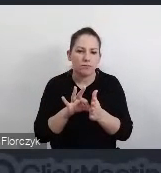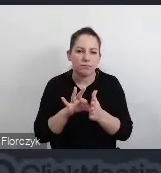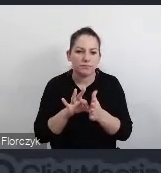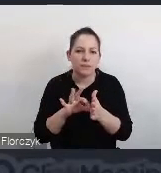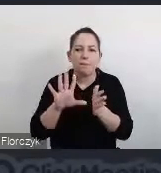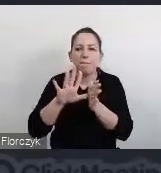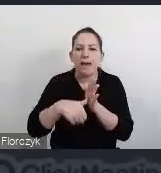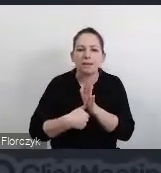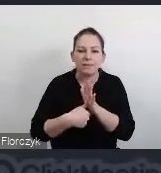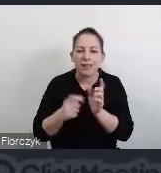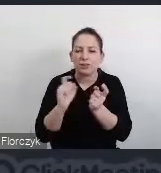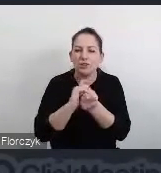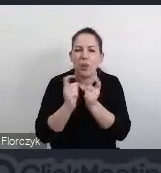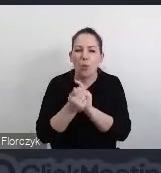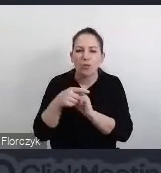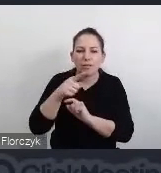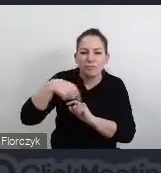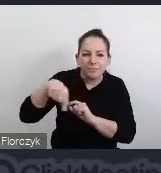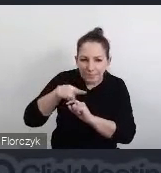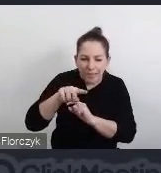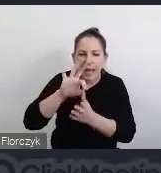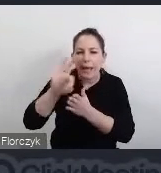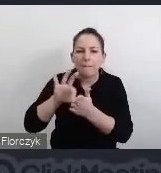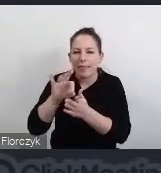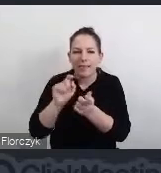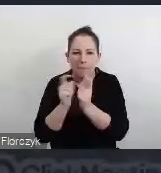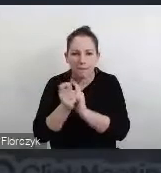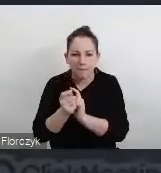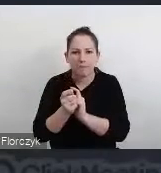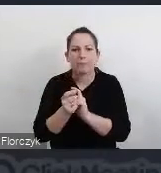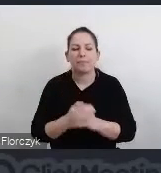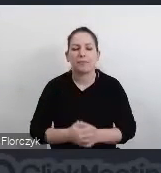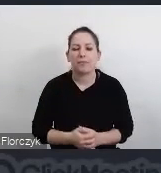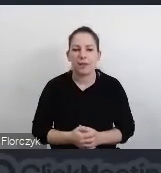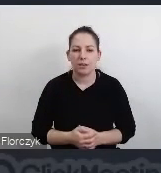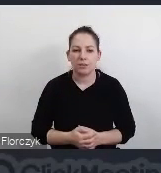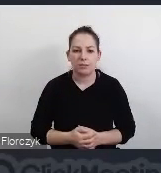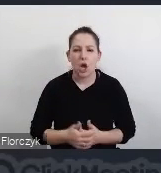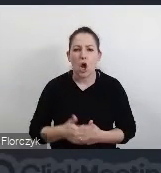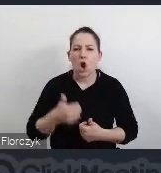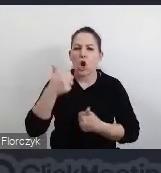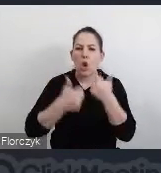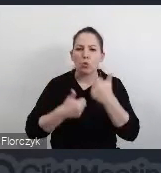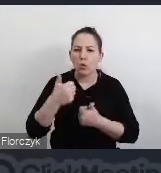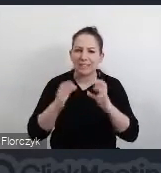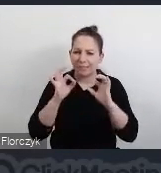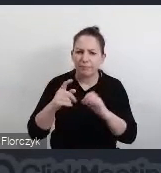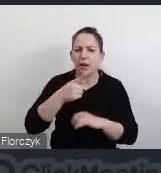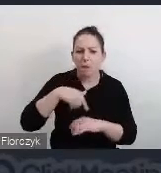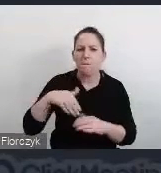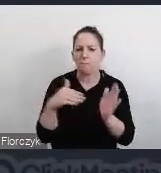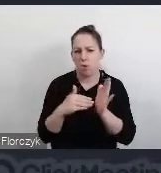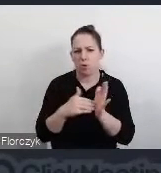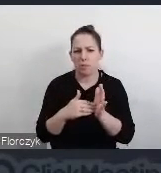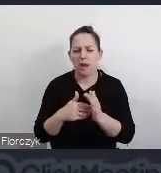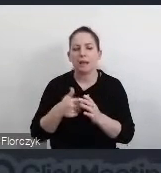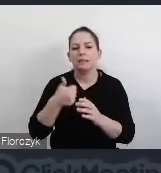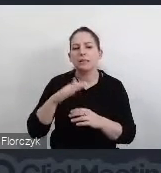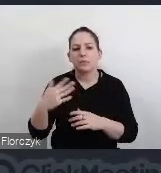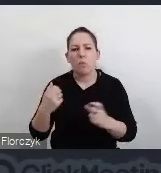miastami sąsiednimi, z gminami sąsiednimi, bo ta zdrowa, taka zdrowa konkurencja jest potrzebna. Musimy się z jednej